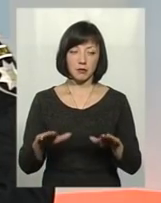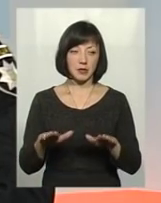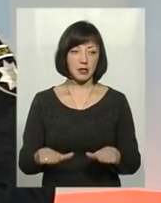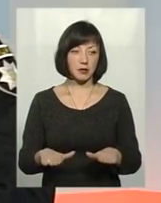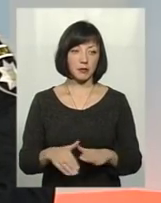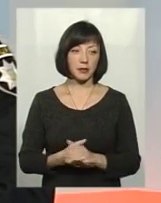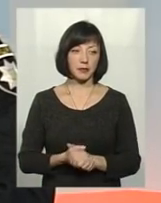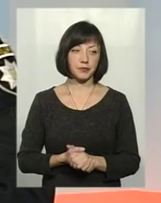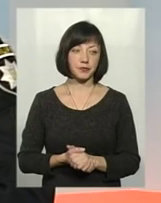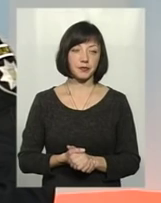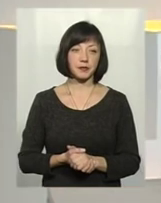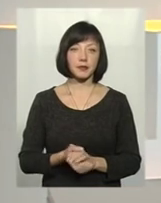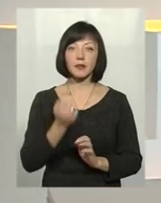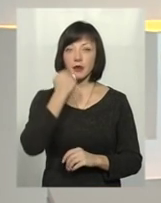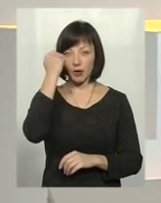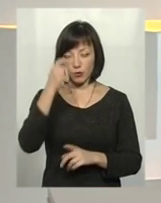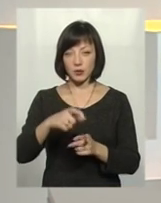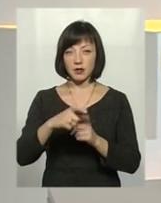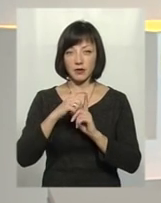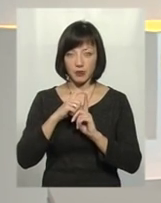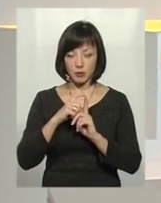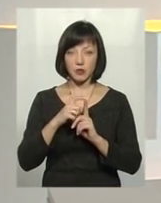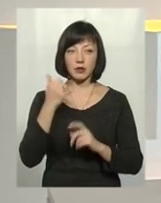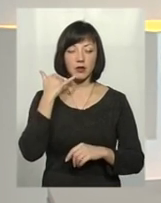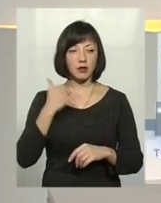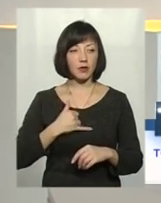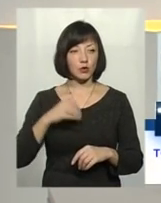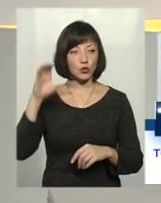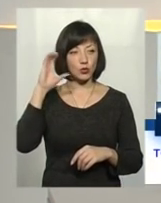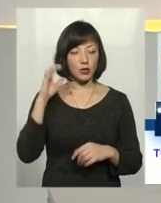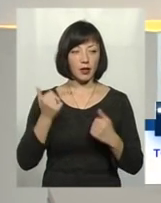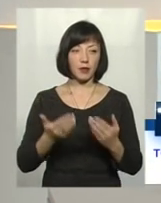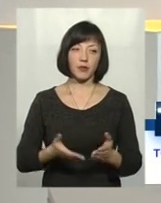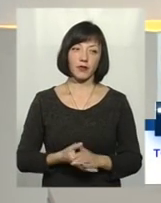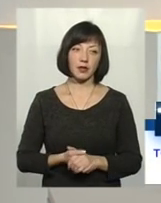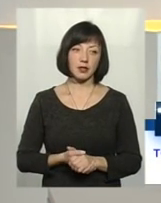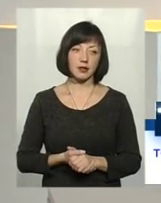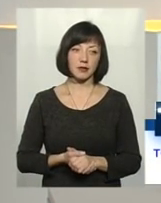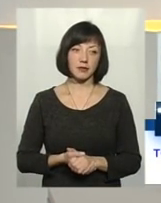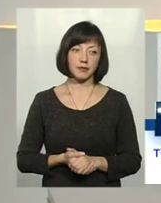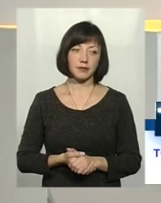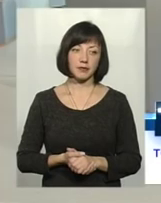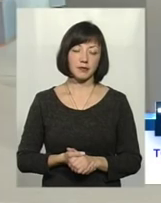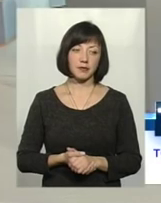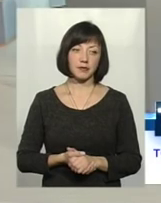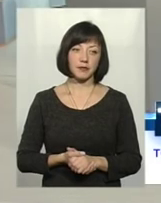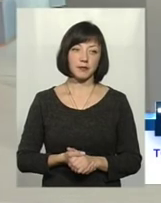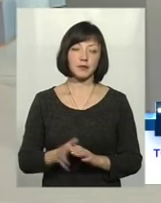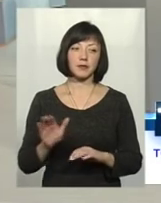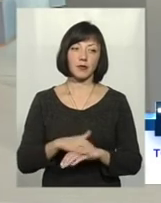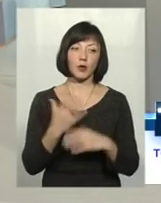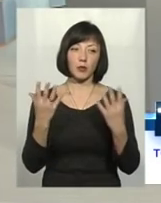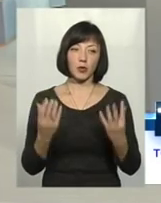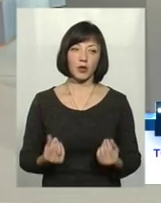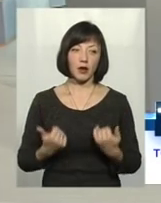місцями. Дякую за відповідь. 61-90-60. Слухаємо додзвонювача. Говоріть, будь ласка. Алло, доброго дня